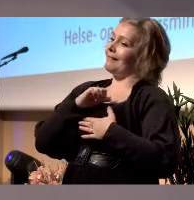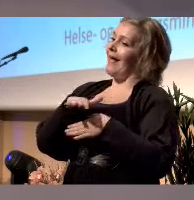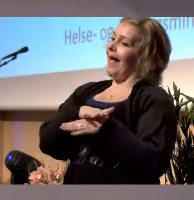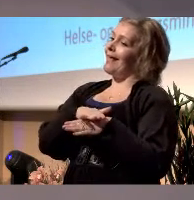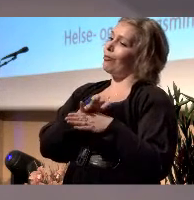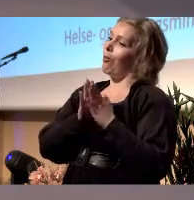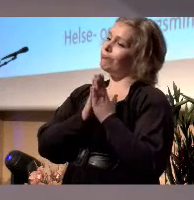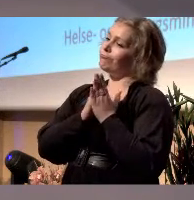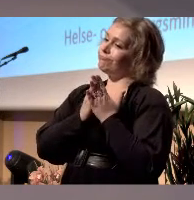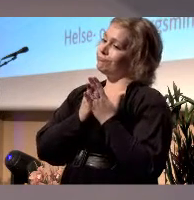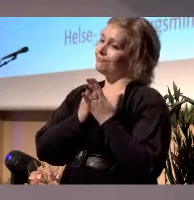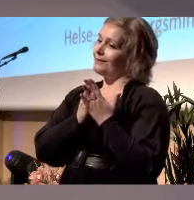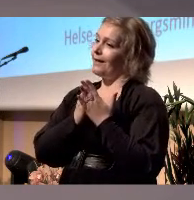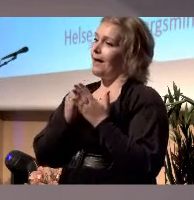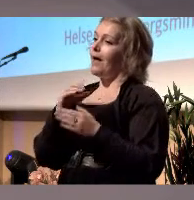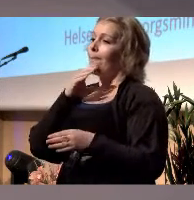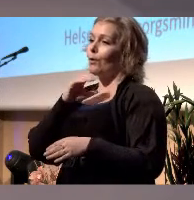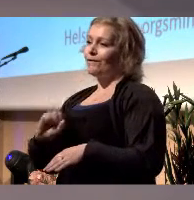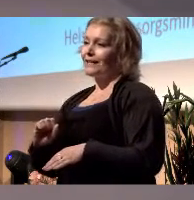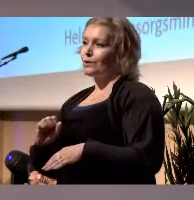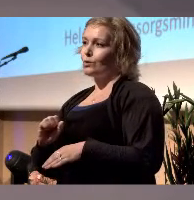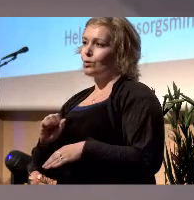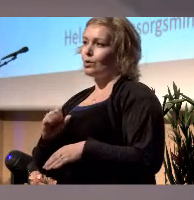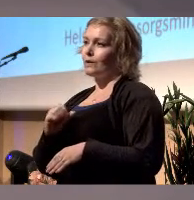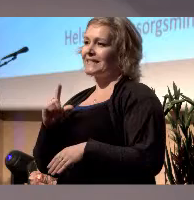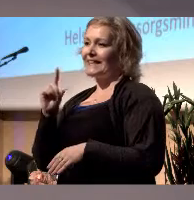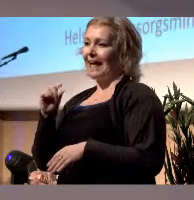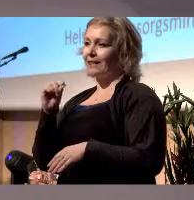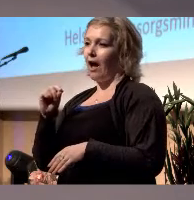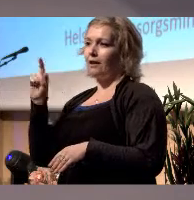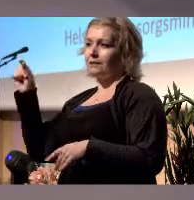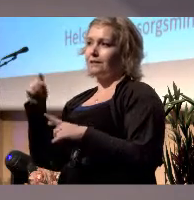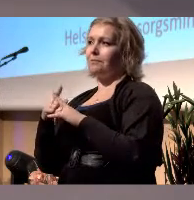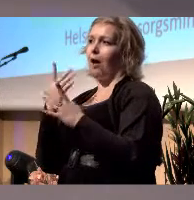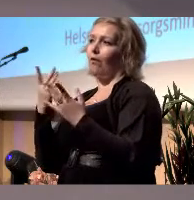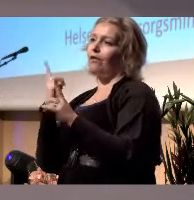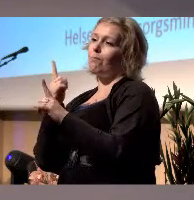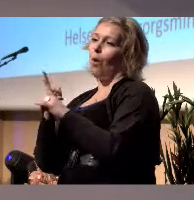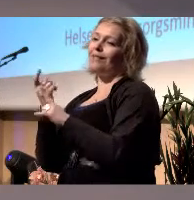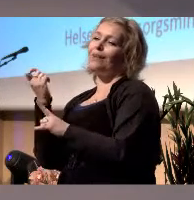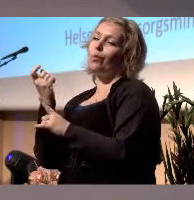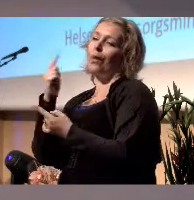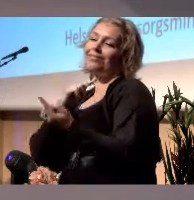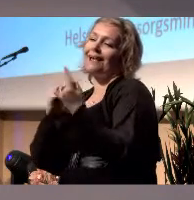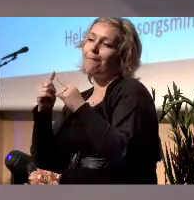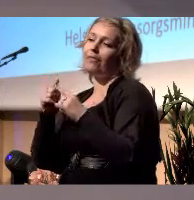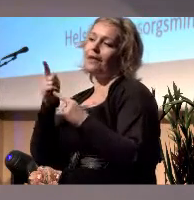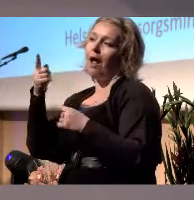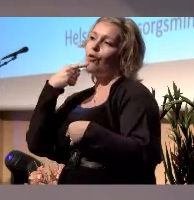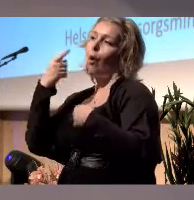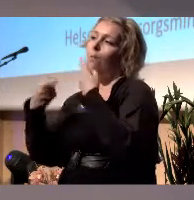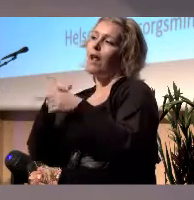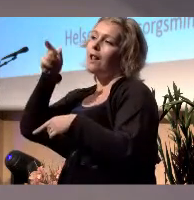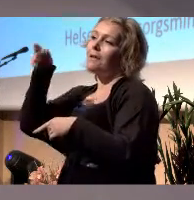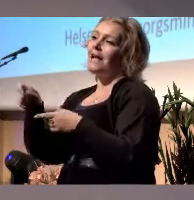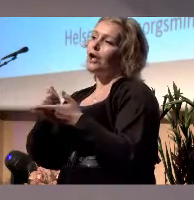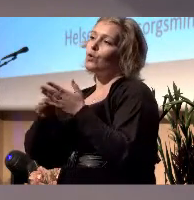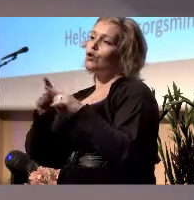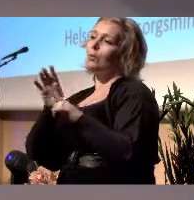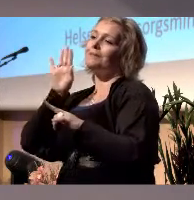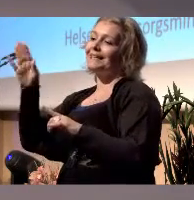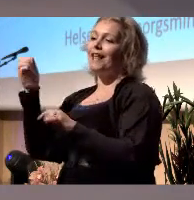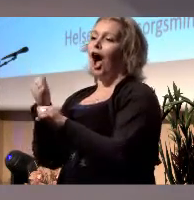eiendom. Professor Steinar Westin, som jeg ofte møter i gode debatter, omtaler pasientjournalen som